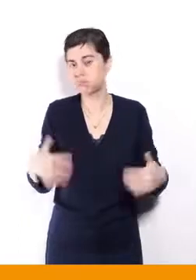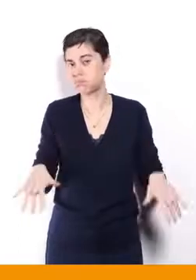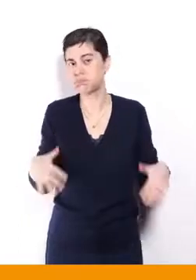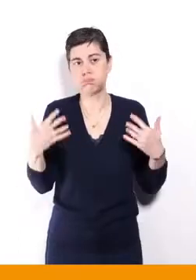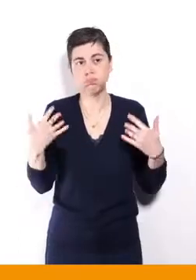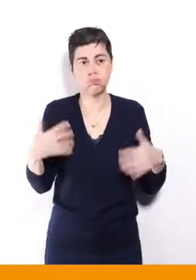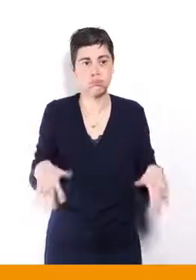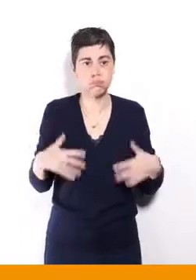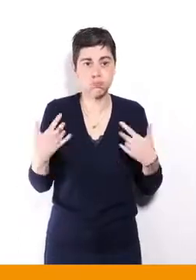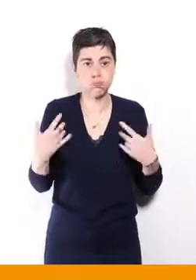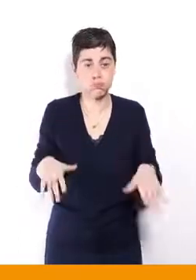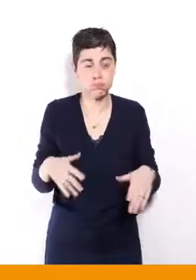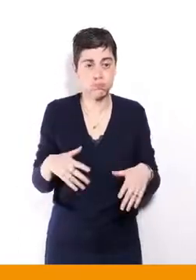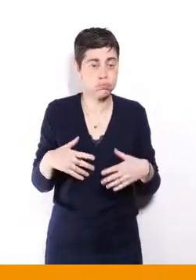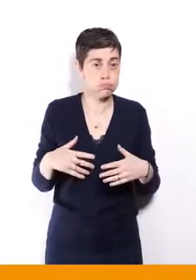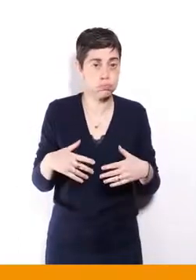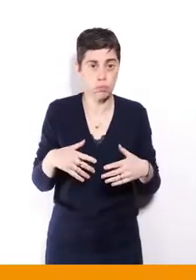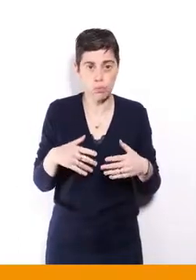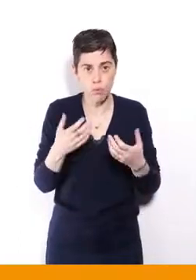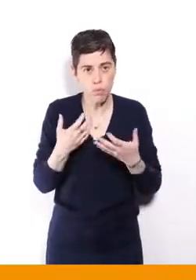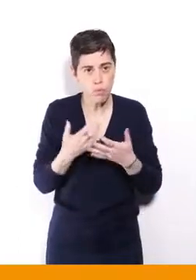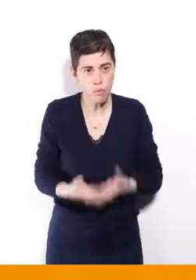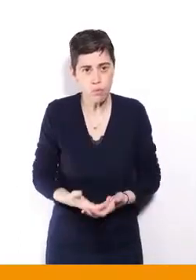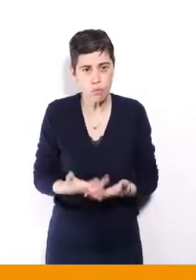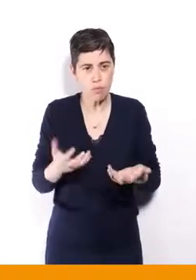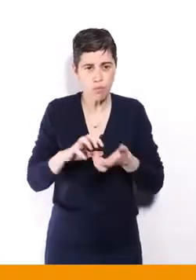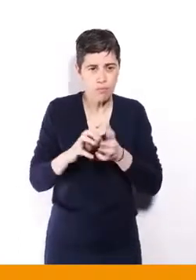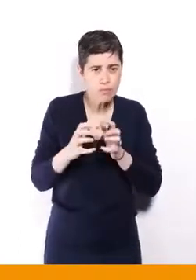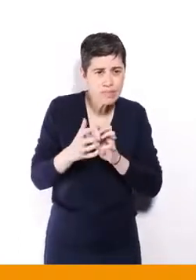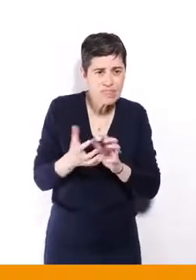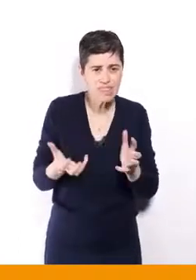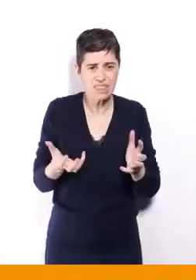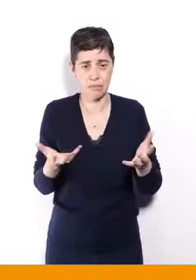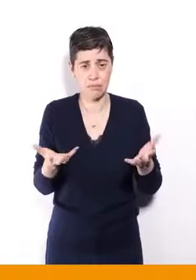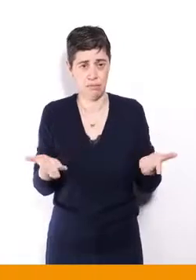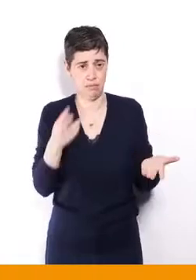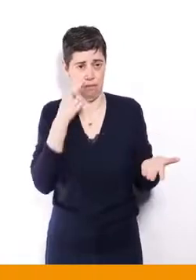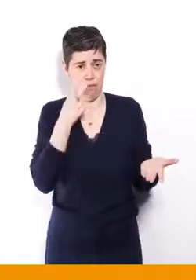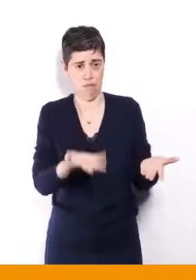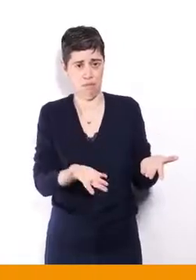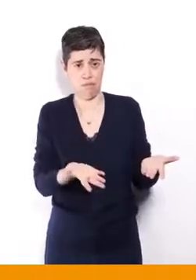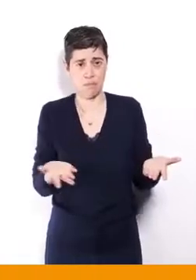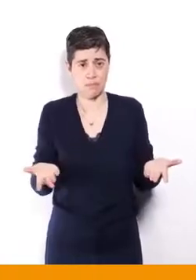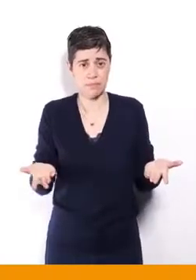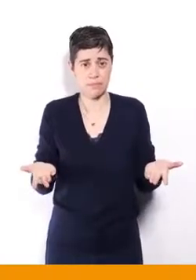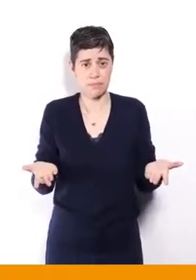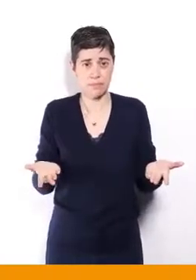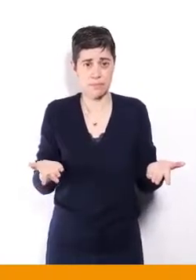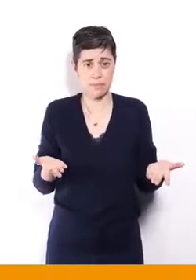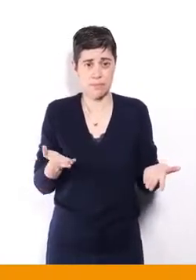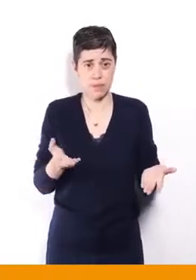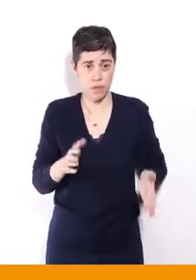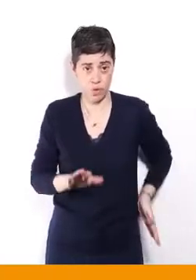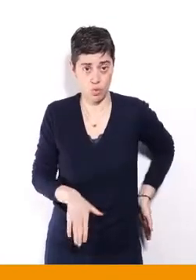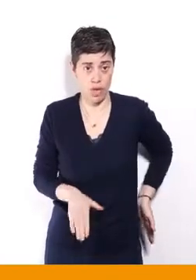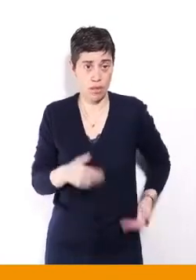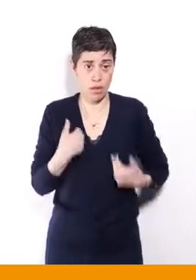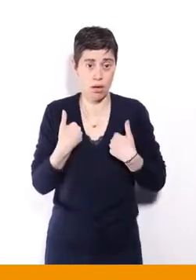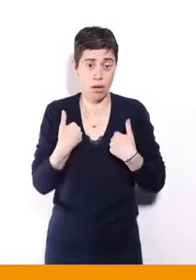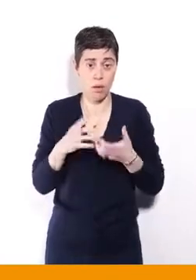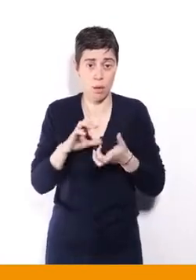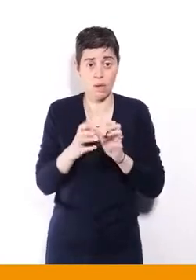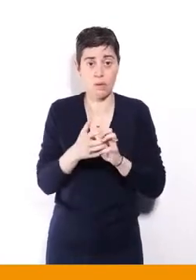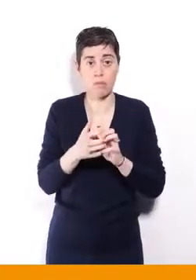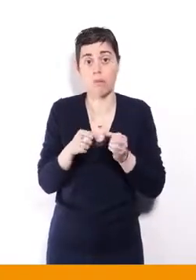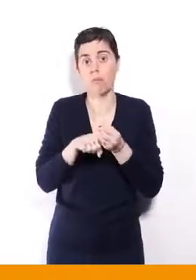C'est extrêmement compliqué. Euh, en Guyane. N'en parlons pas à